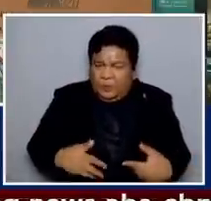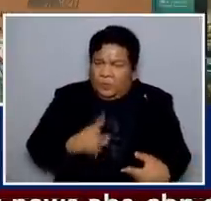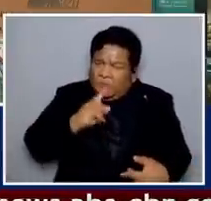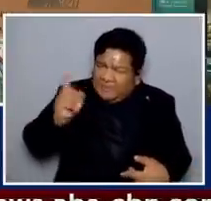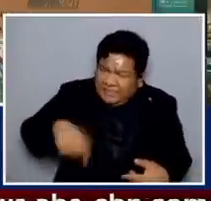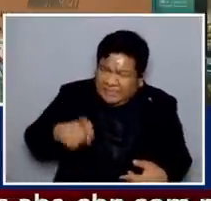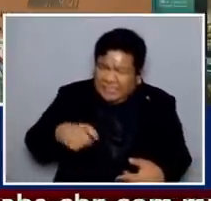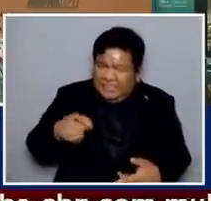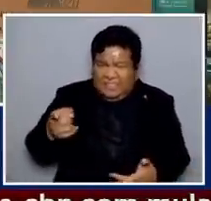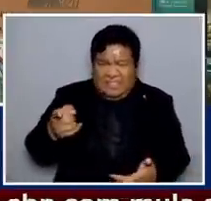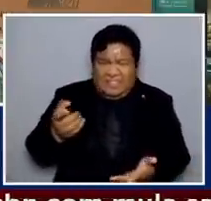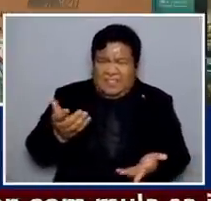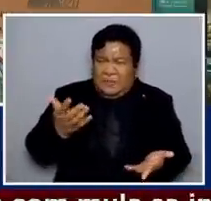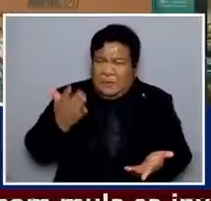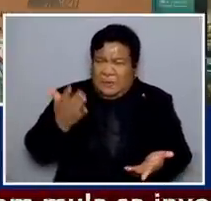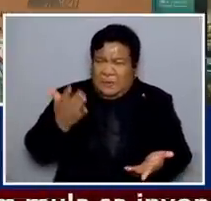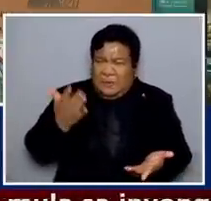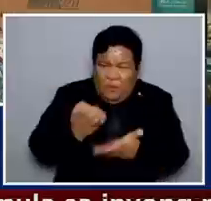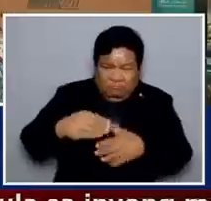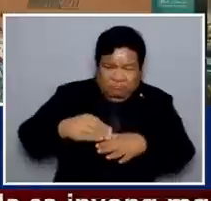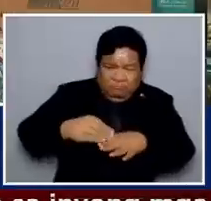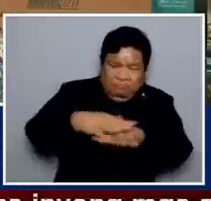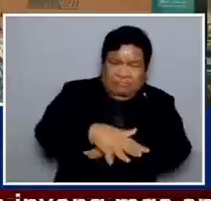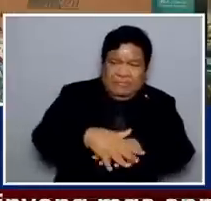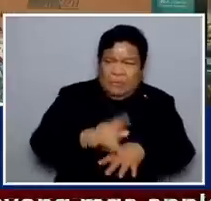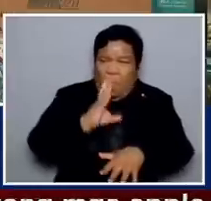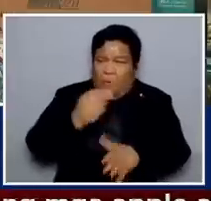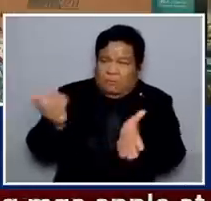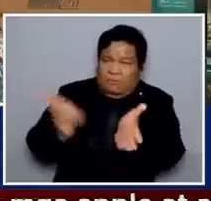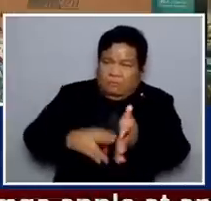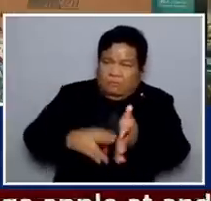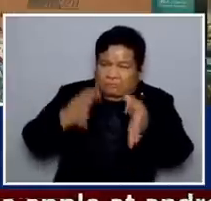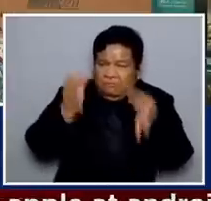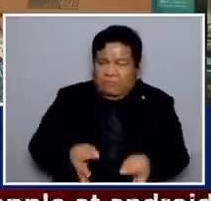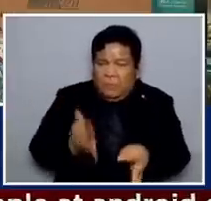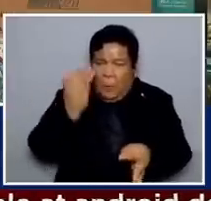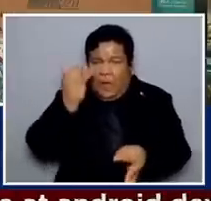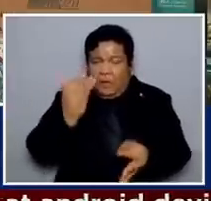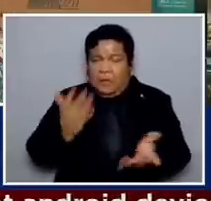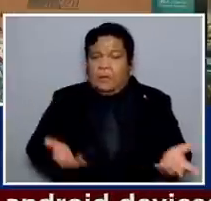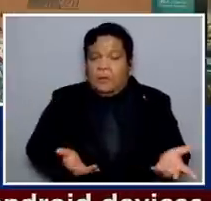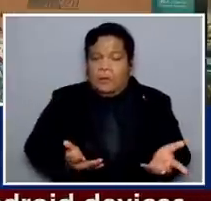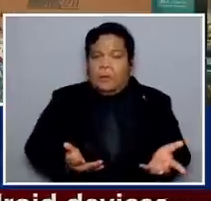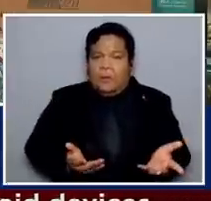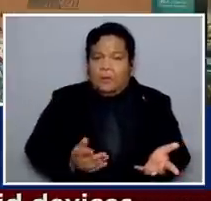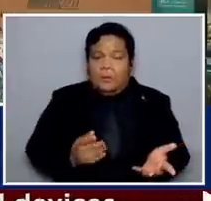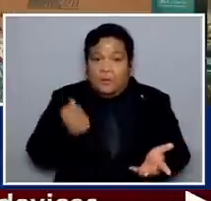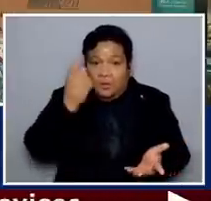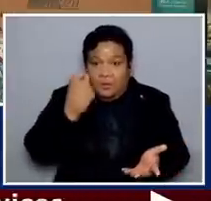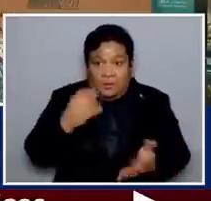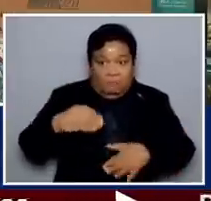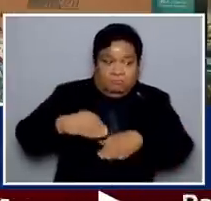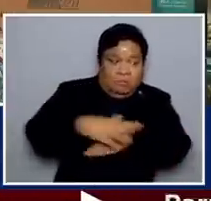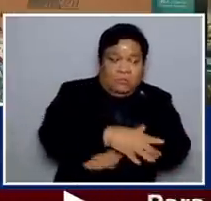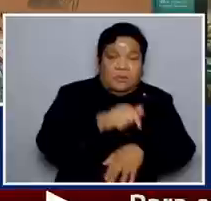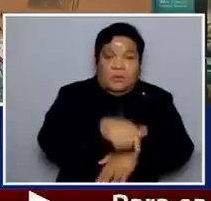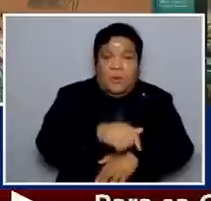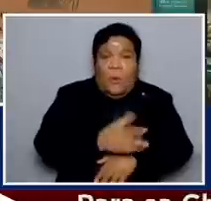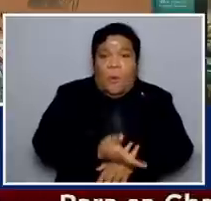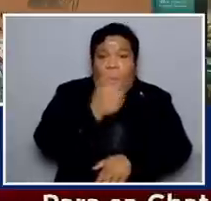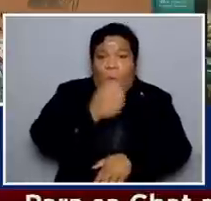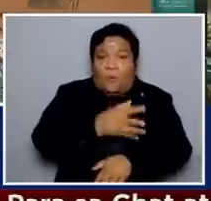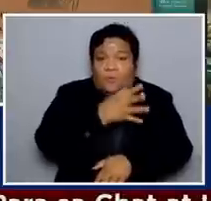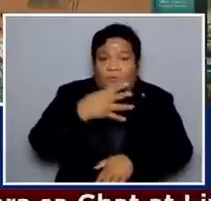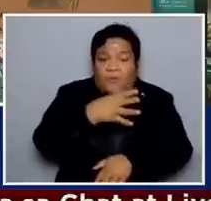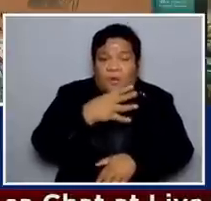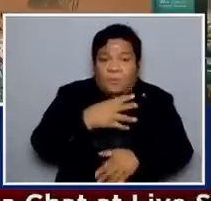sabotage kaso dun sa director na nagpirma niyan eh, kung sino nagparating. Eh, pero di ano, biro mo sinabotahin niya itong mga ano. Kawawa naman